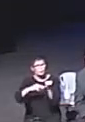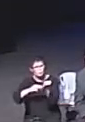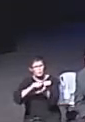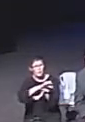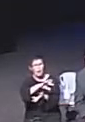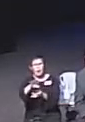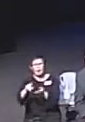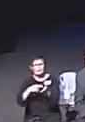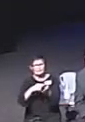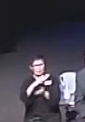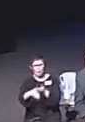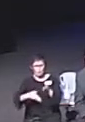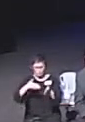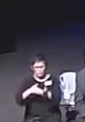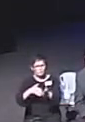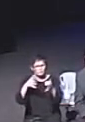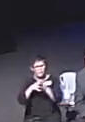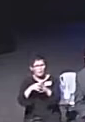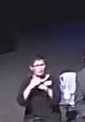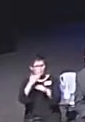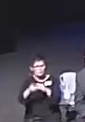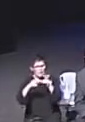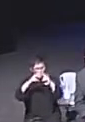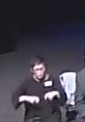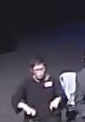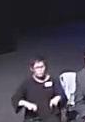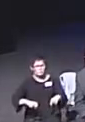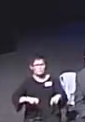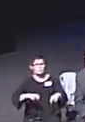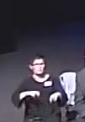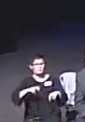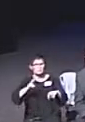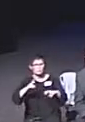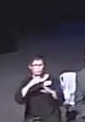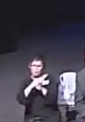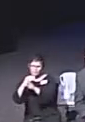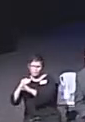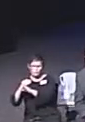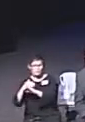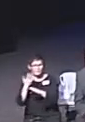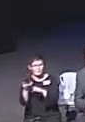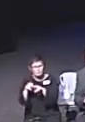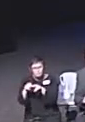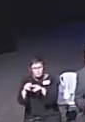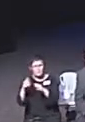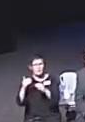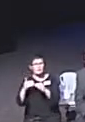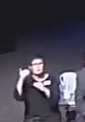kokeilusuunnitelmat, niiden huolellinen analysointi sekä mahdollinen skaalaus ja jatkokehittely.